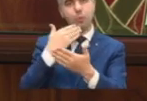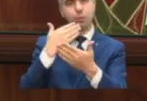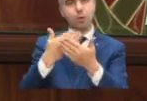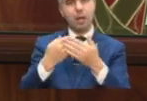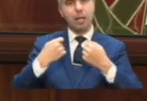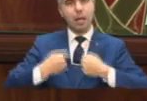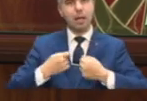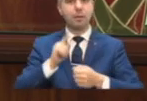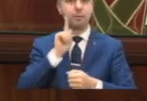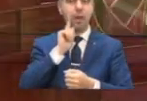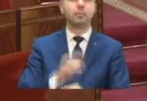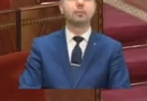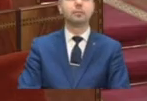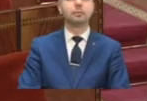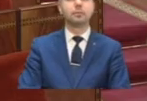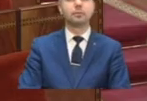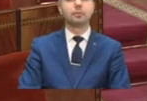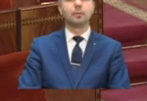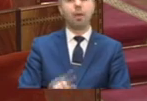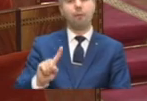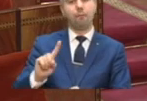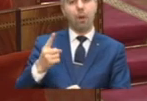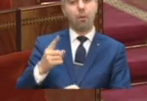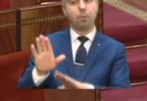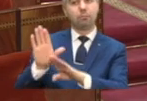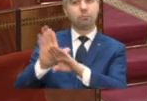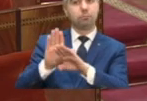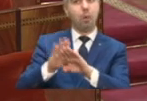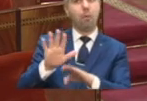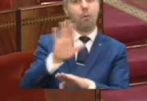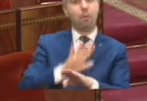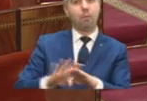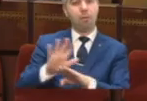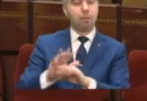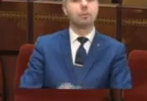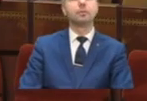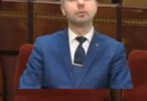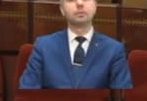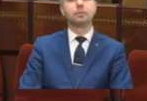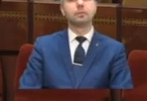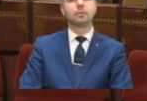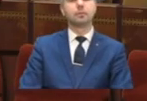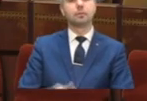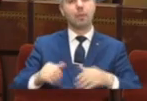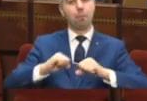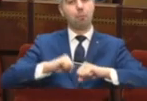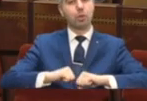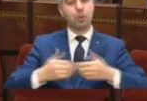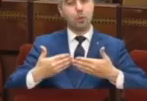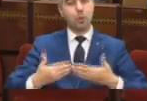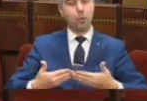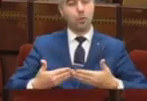سيدة الرئيسة. شكرا سيد الأمين. بداية أخبر السيدات والسادة النواب المحترمين أن المجلس سيعقد